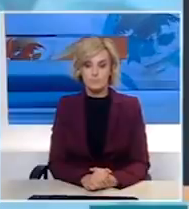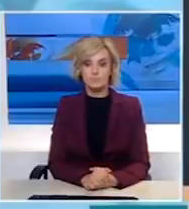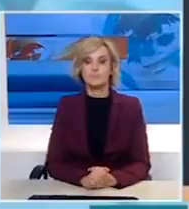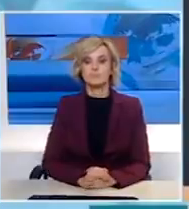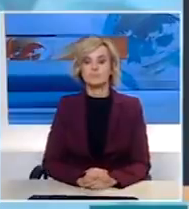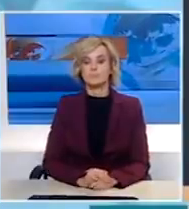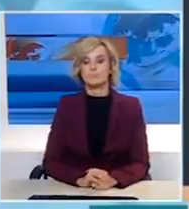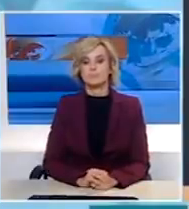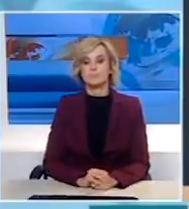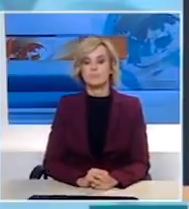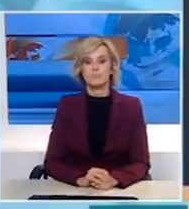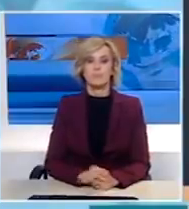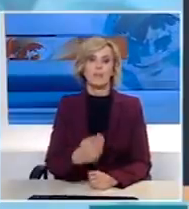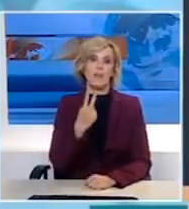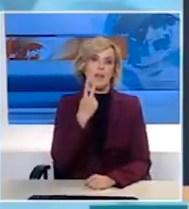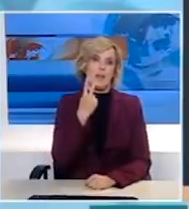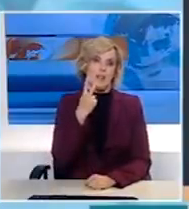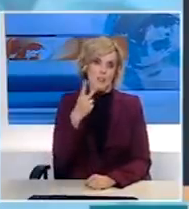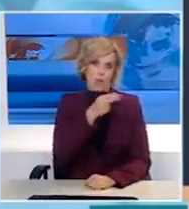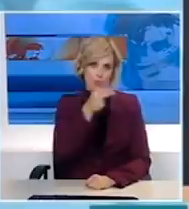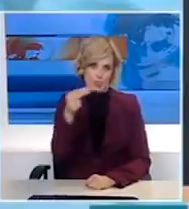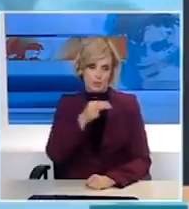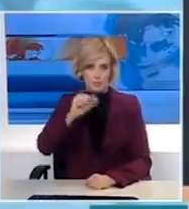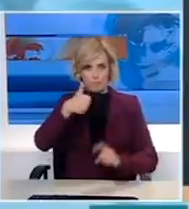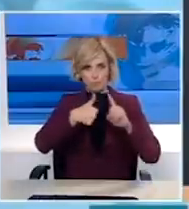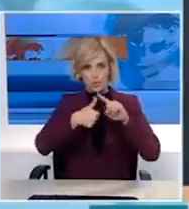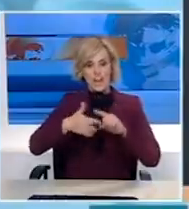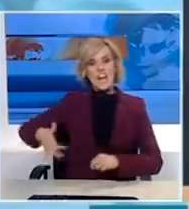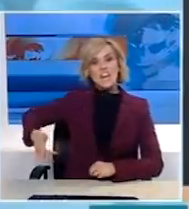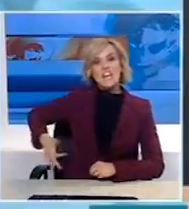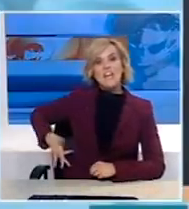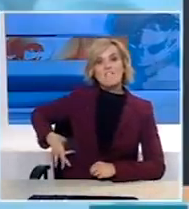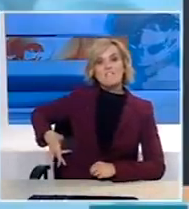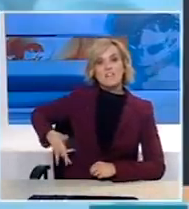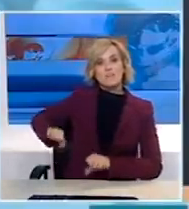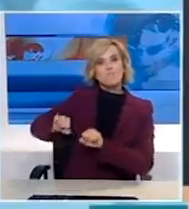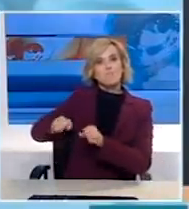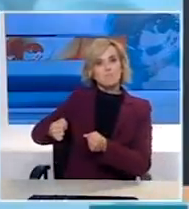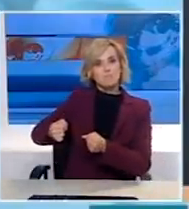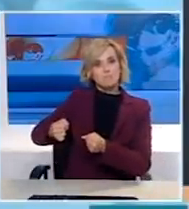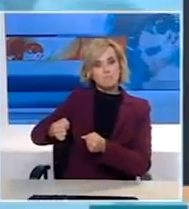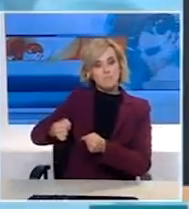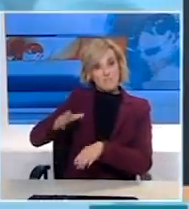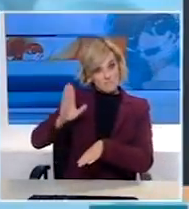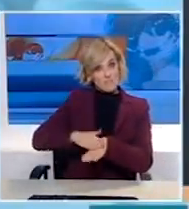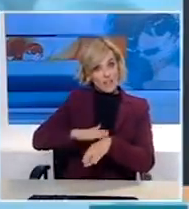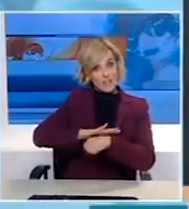Δύο θέματα βάζει η δημοσιογράφος. Το πρώτο είναι της νεφρικής βλάβης, της βλάβης στα νεφρά μας από τον ιό.